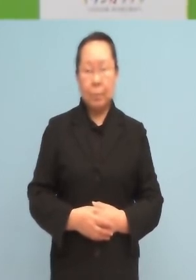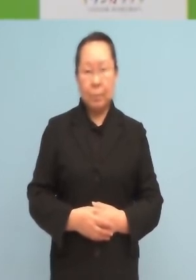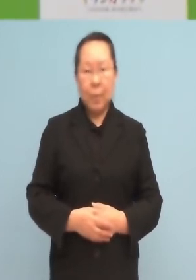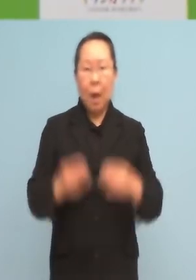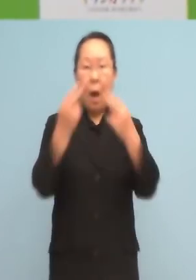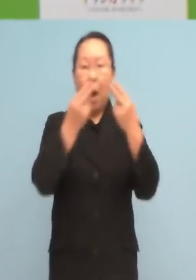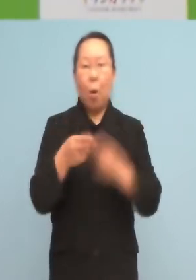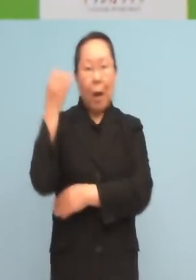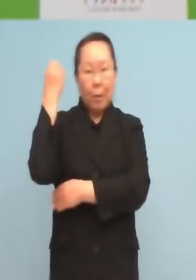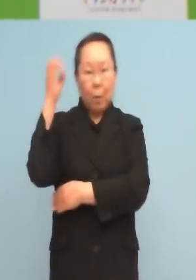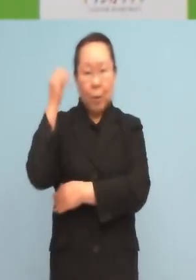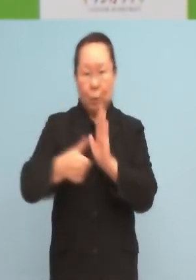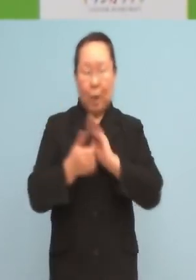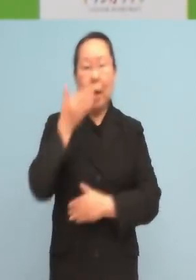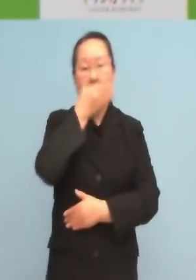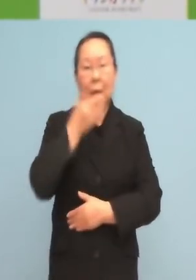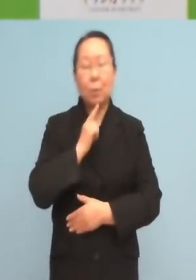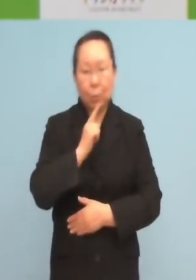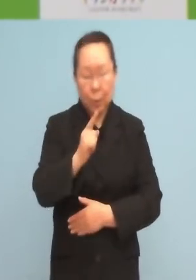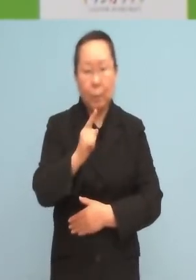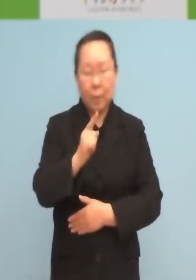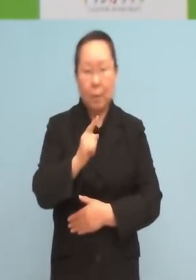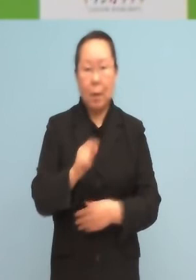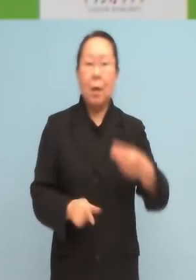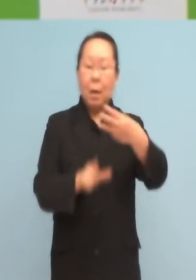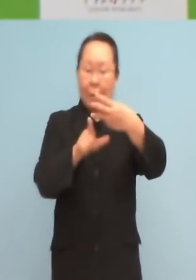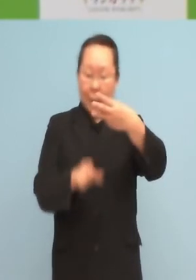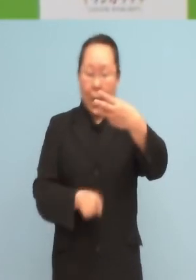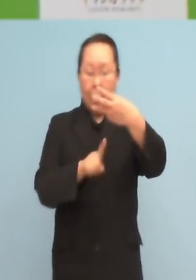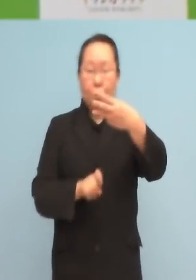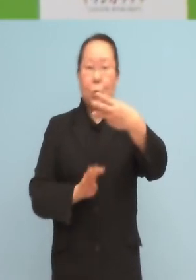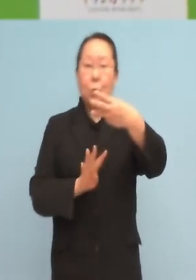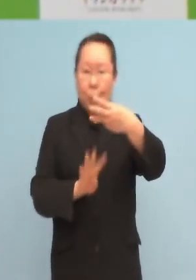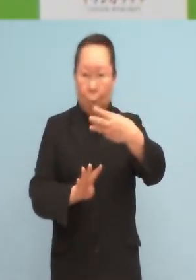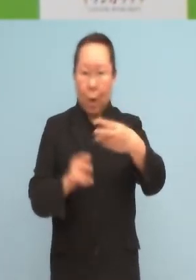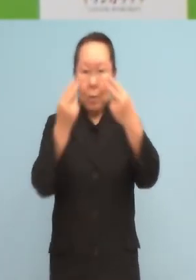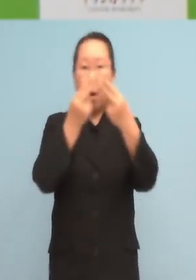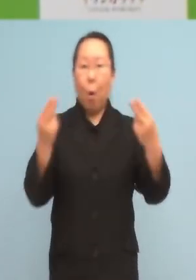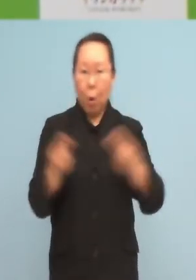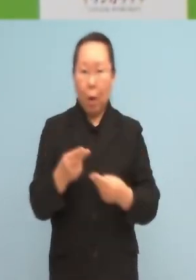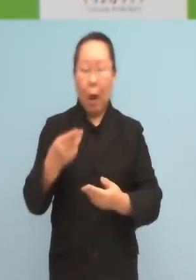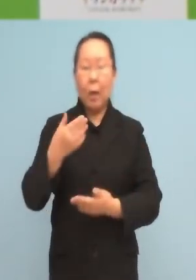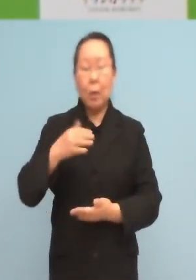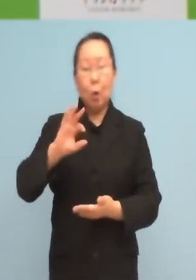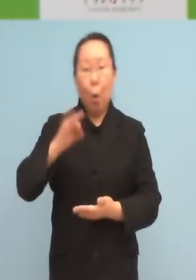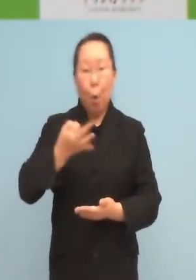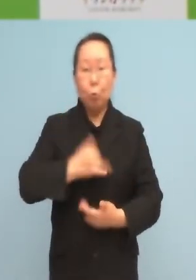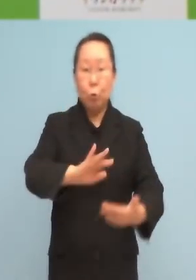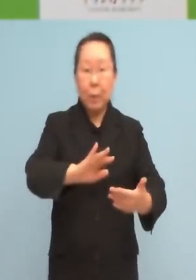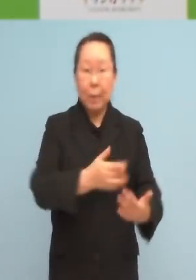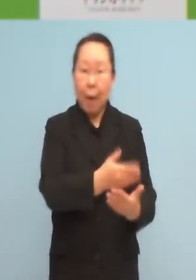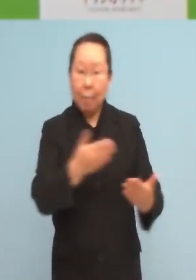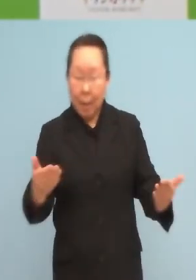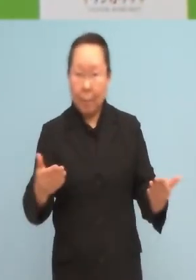北海道新聞佐藤です。 はい、 3月14日の日に、 はい、 北海道物産展党本部前だ